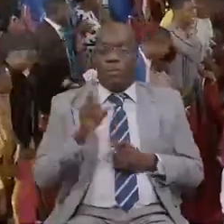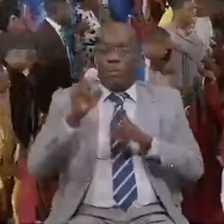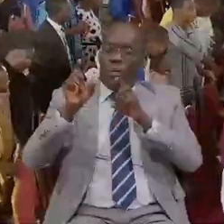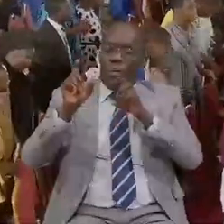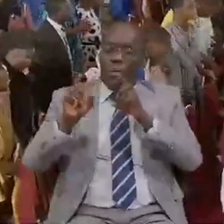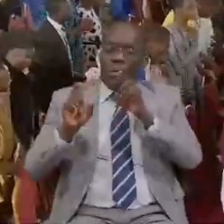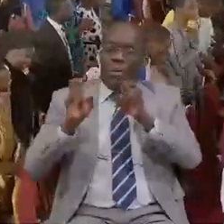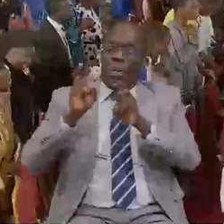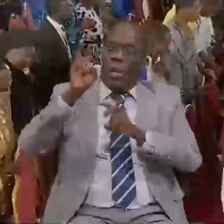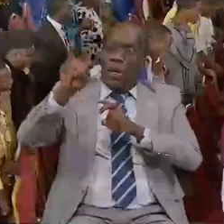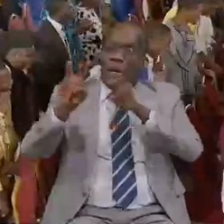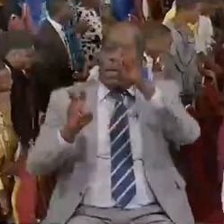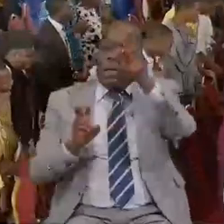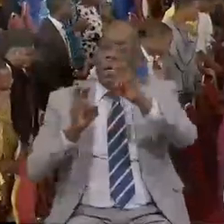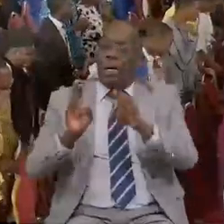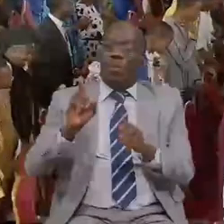Monte plus haut.